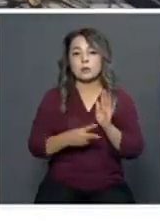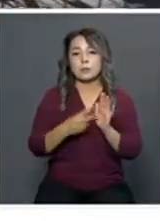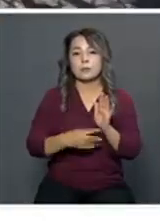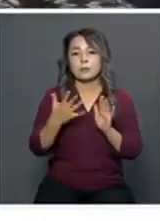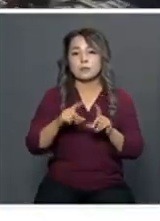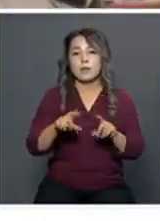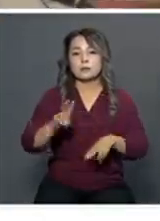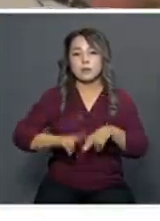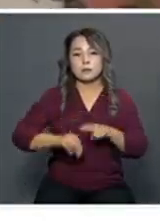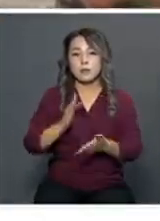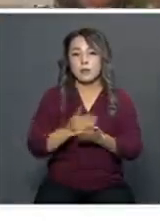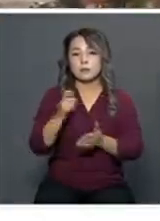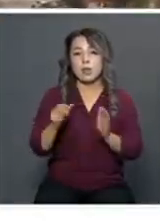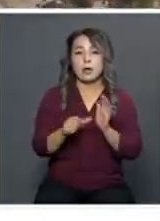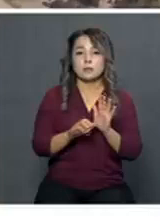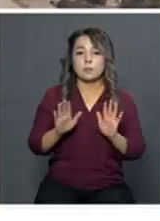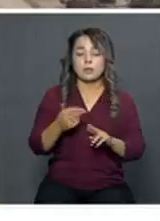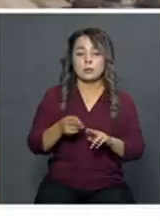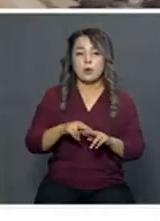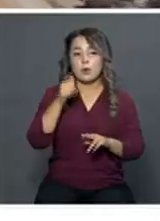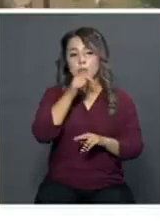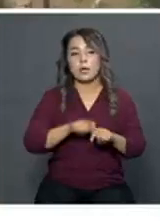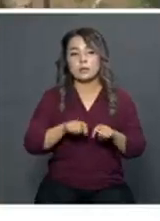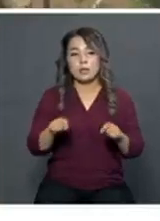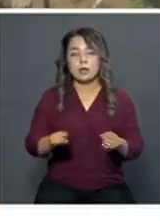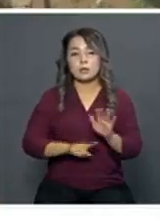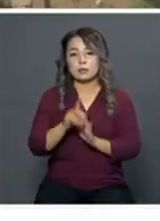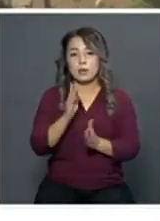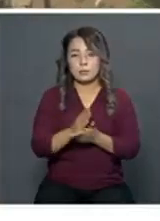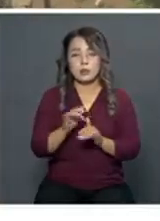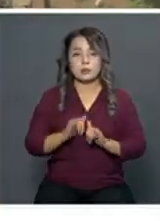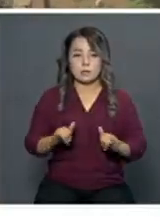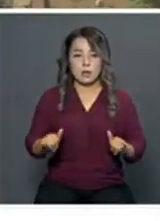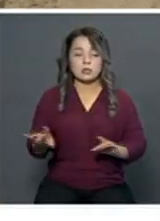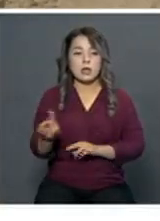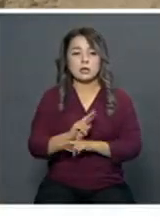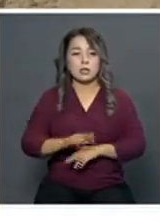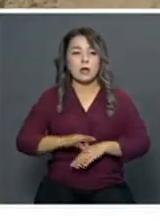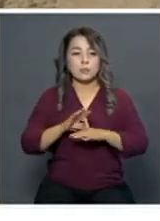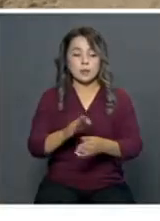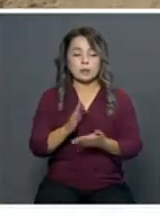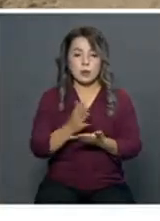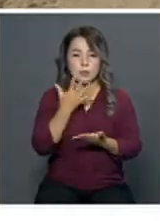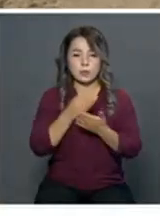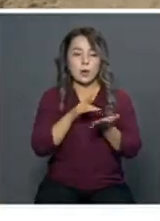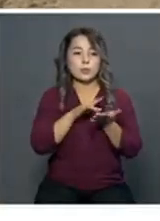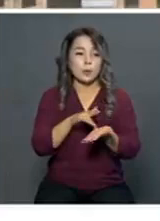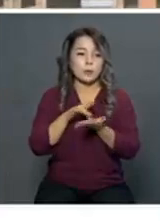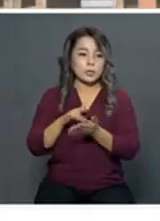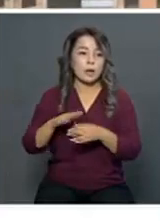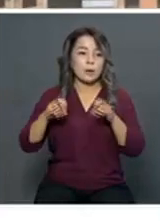нысан салынды. Соның 106-сы бұйыл ашылады. Оның ішінде қолөнер шеберлерін, реставраторлар мен туризм мамандарын